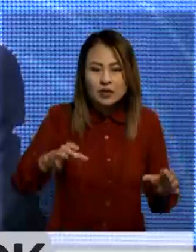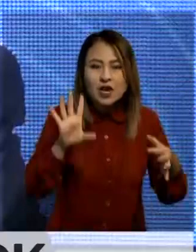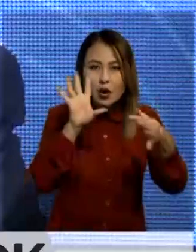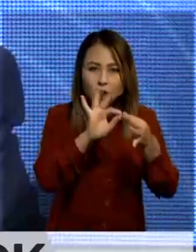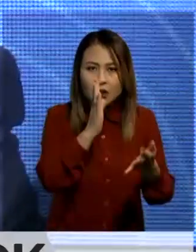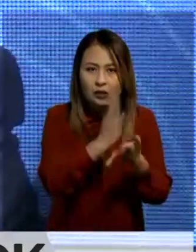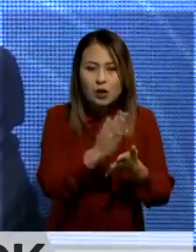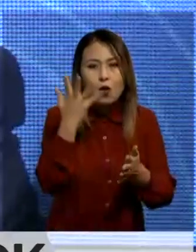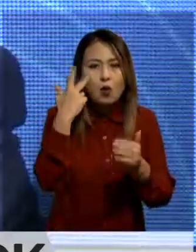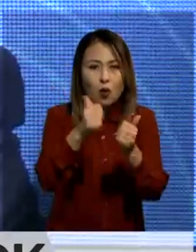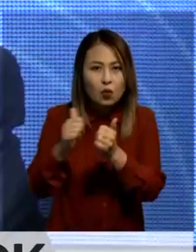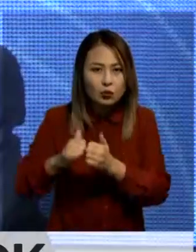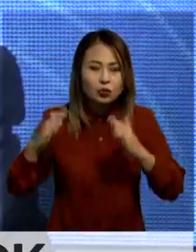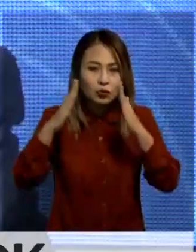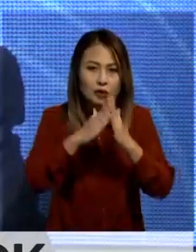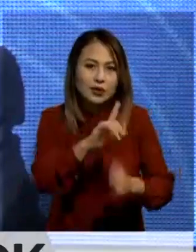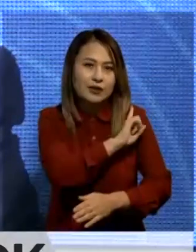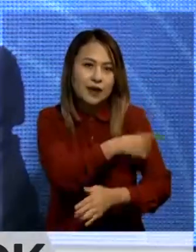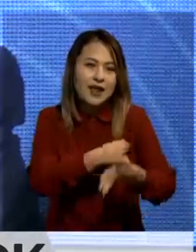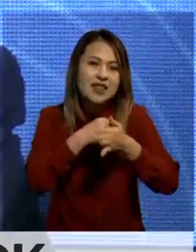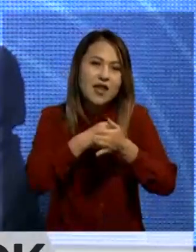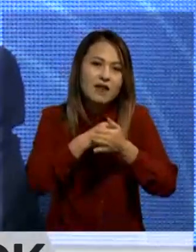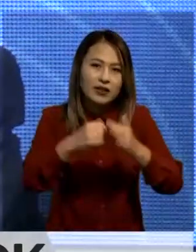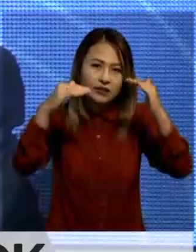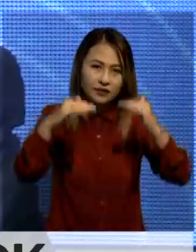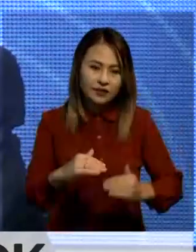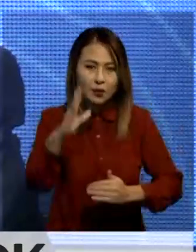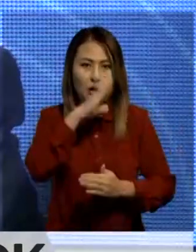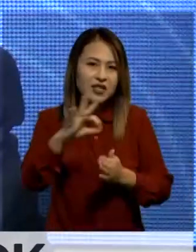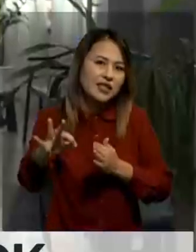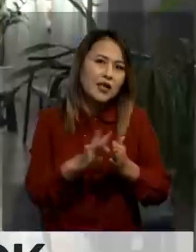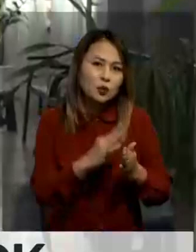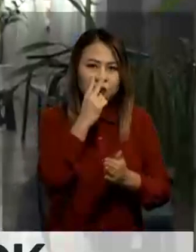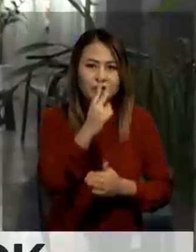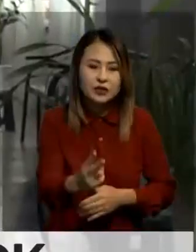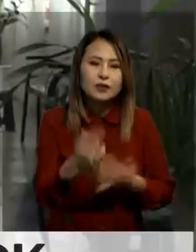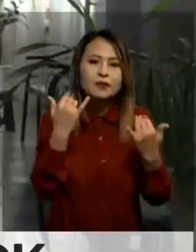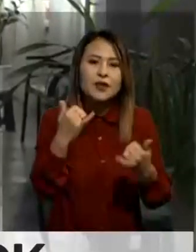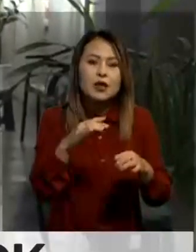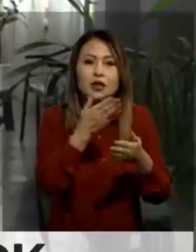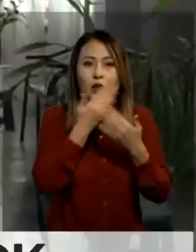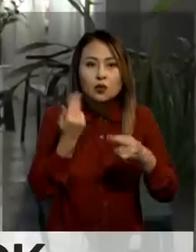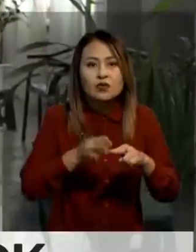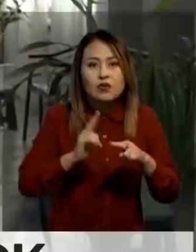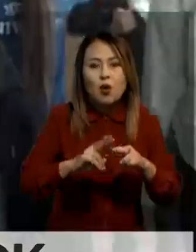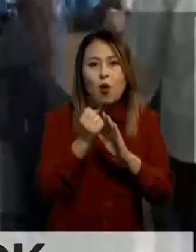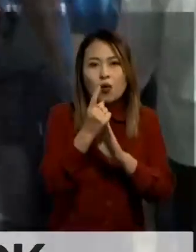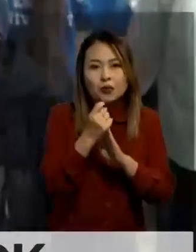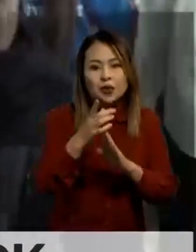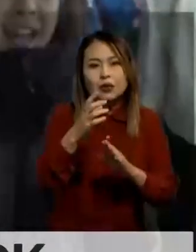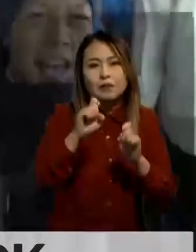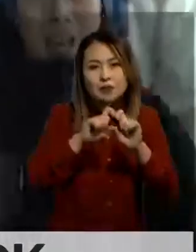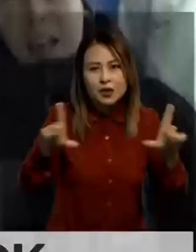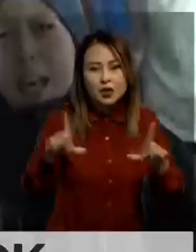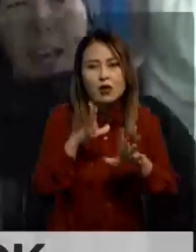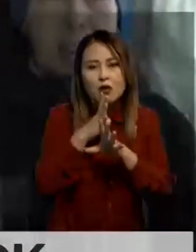көрші үйлерде жылу жоғалып, немесе су қысымының төмендеуі мүмкін екенін бірден ескертеміз. Жылудың жоқтығынан қаладағы 11 мектепте түске дейінгі